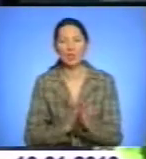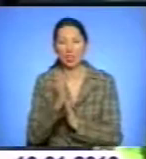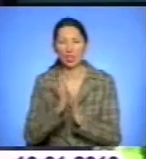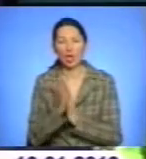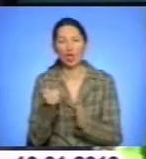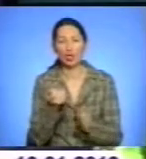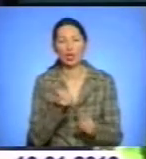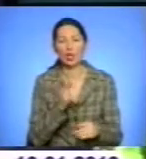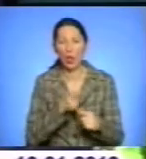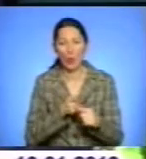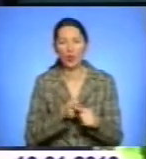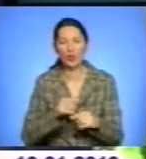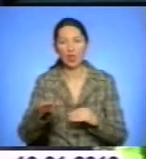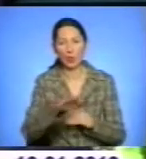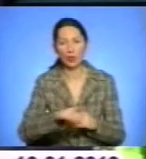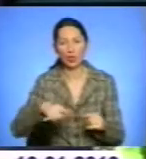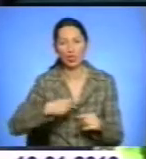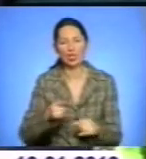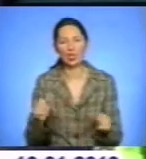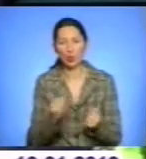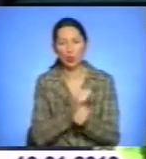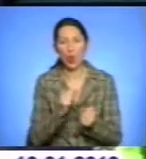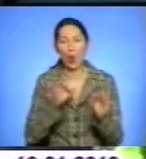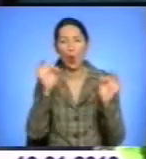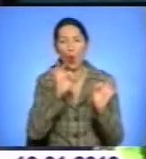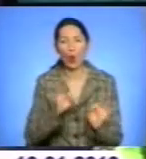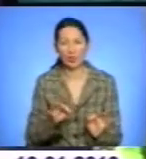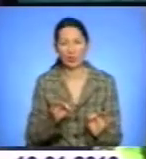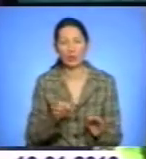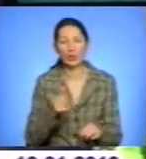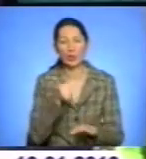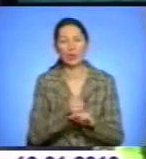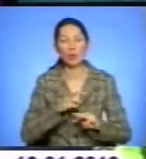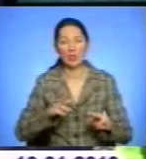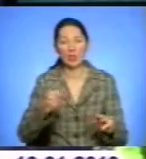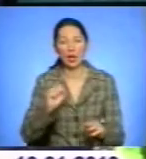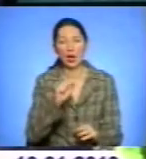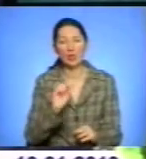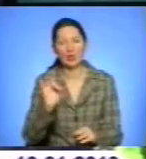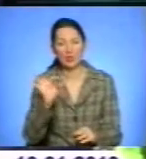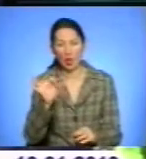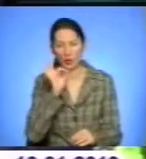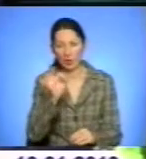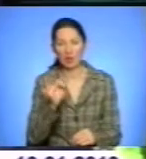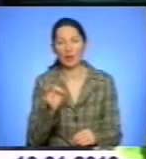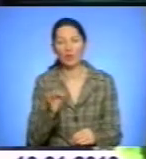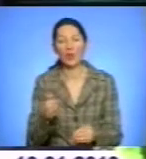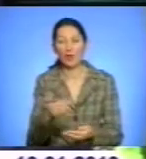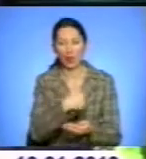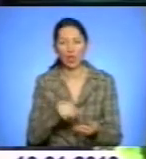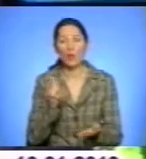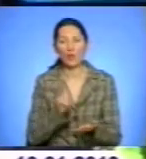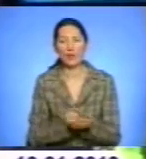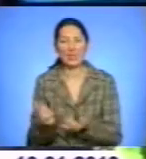через посушливу осінь. Водночас прем'єр Микола Азаров заявив, врожай повинен забезпечити країну зерном та задовольнити